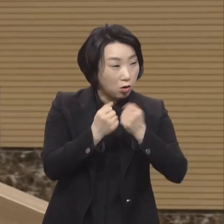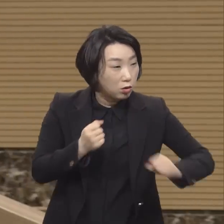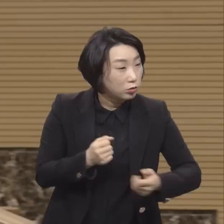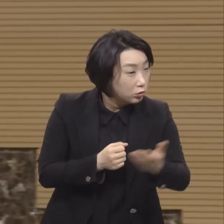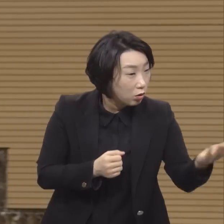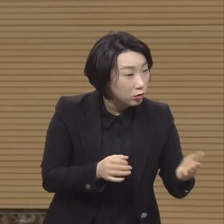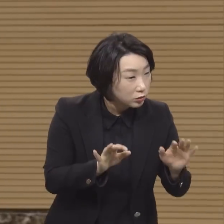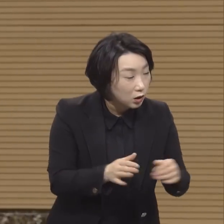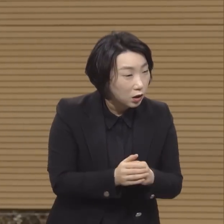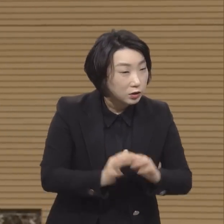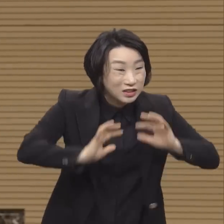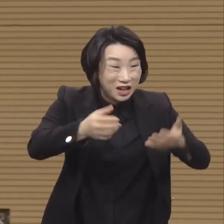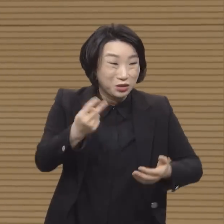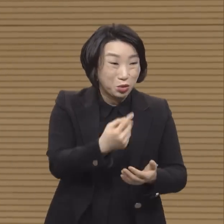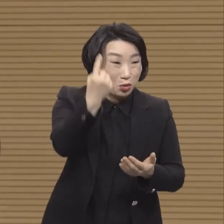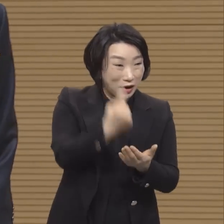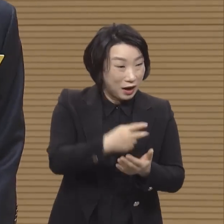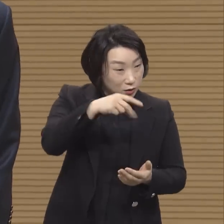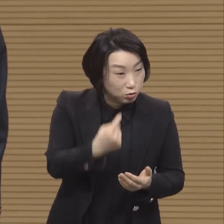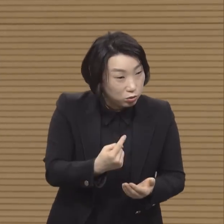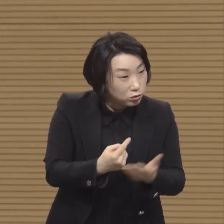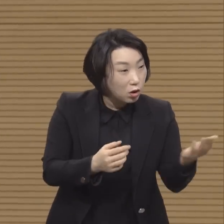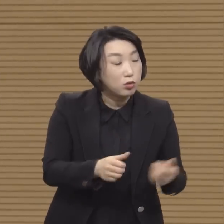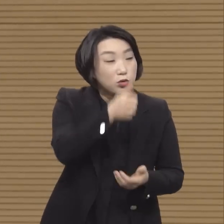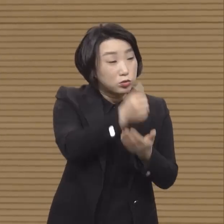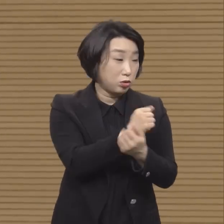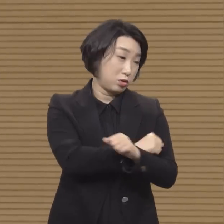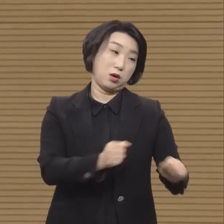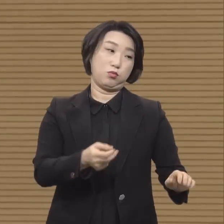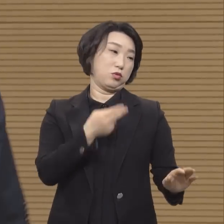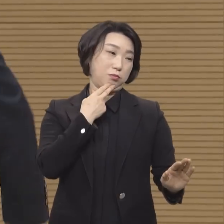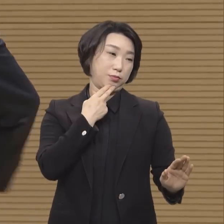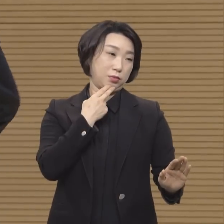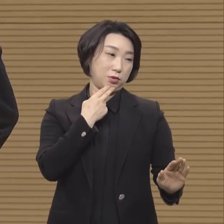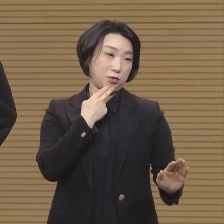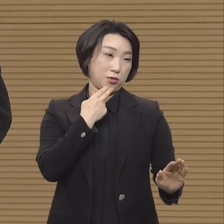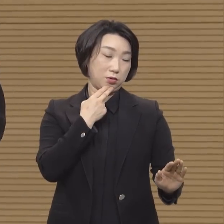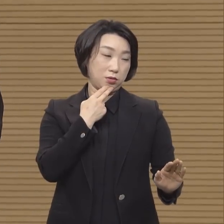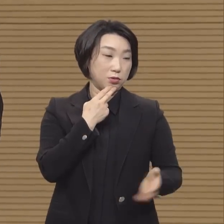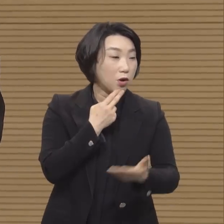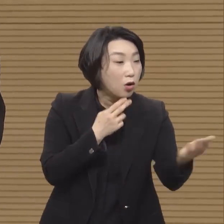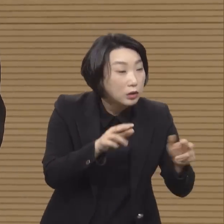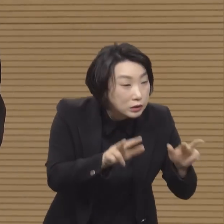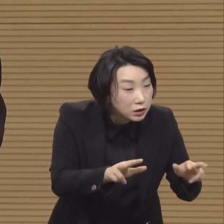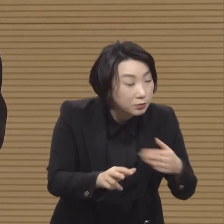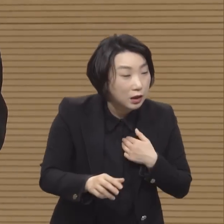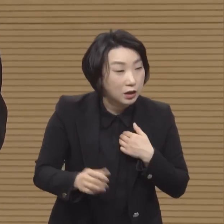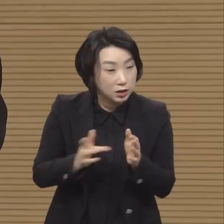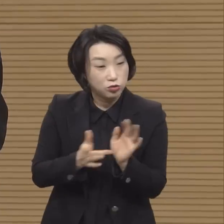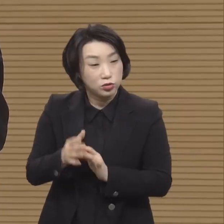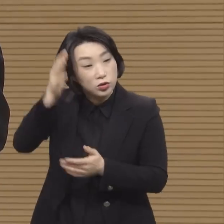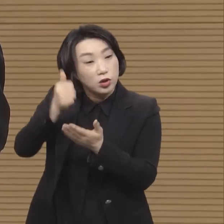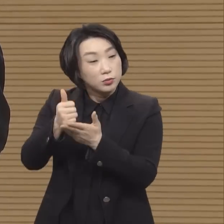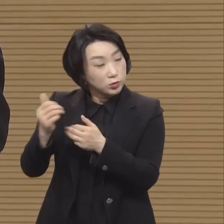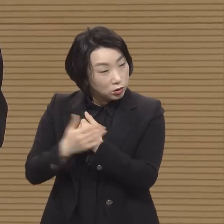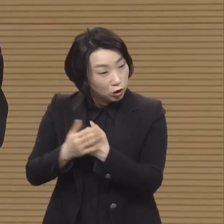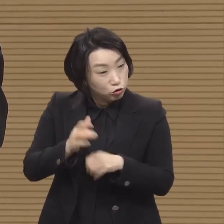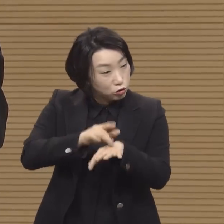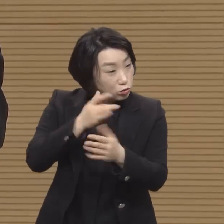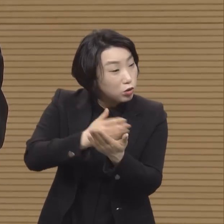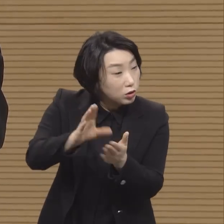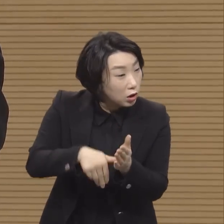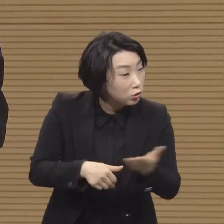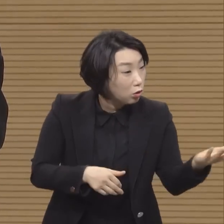사람은 오는 새가 또 와도 제사함 받지 못해. 너희는 지금 내가 성령으로 귀신을